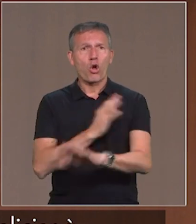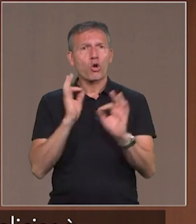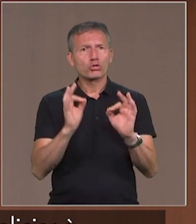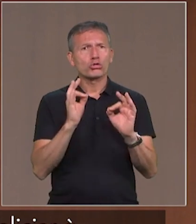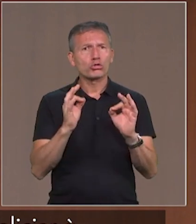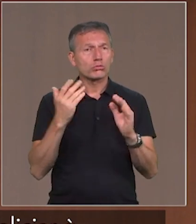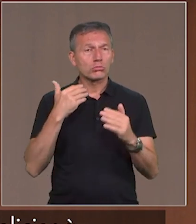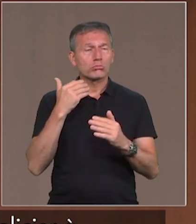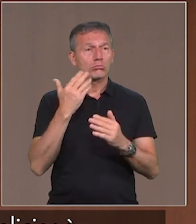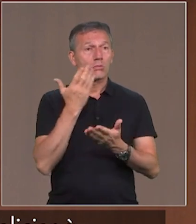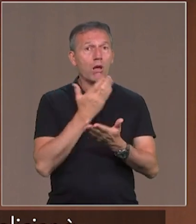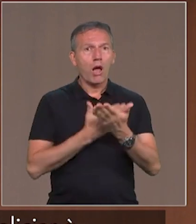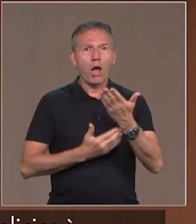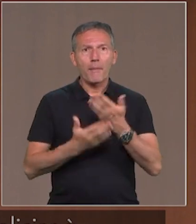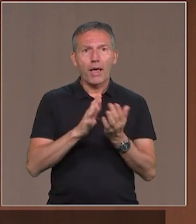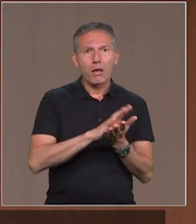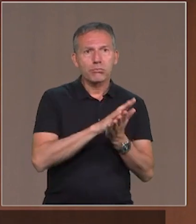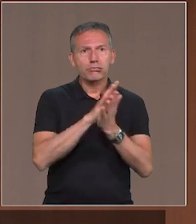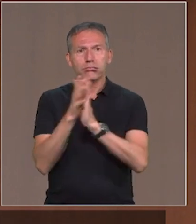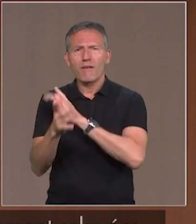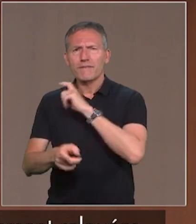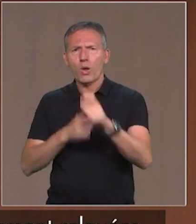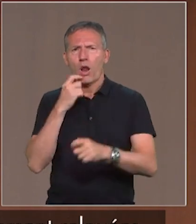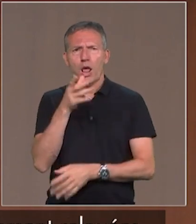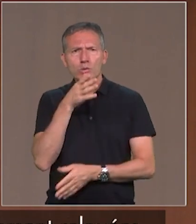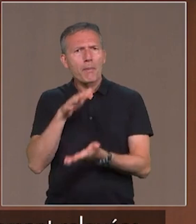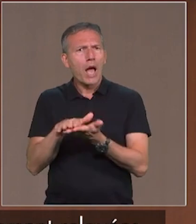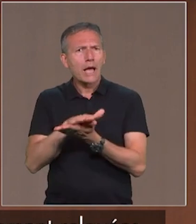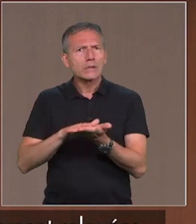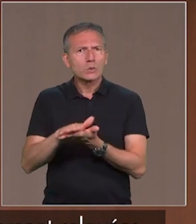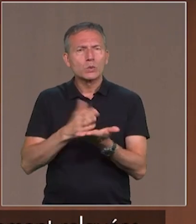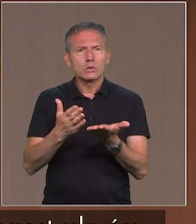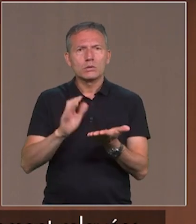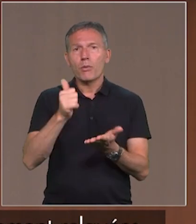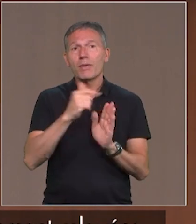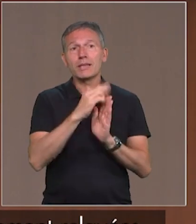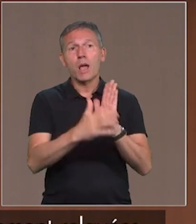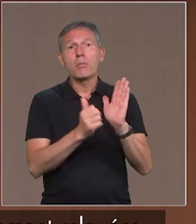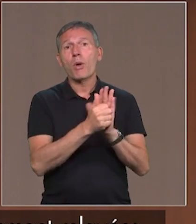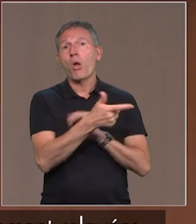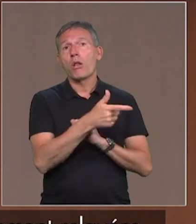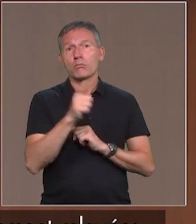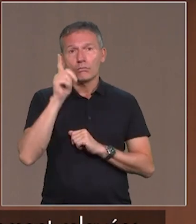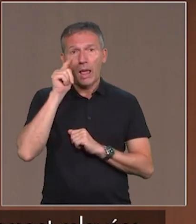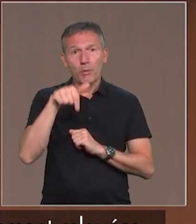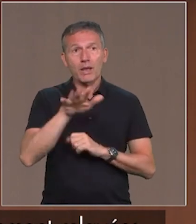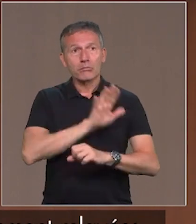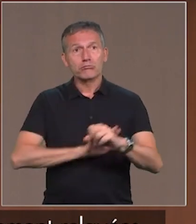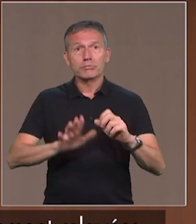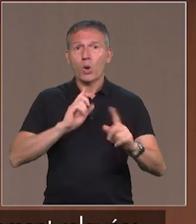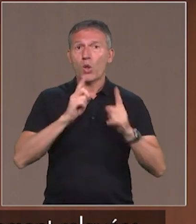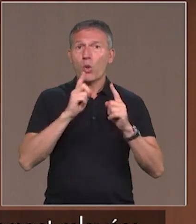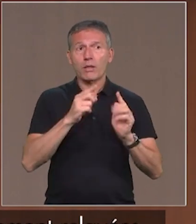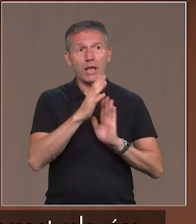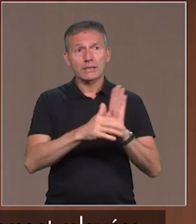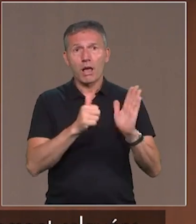a été remplacée par une violence inexcusable. Ce sont d'abord les symboles de la République et de l'autorité qui ont